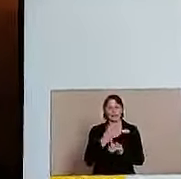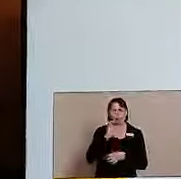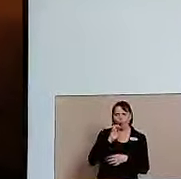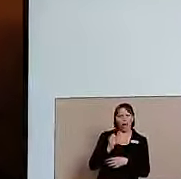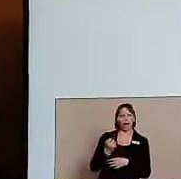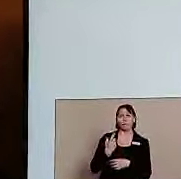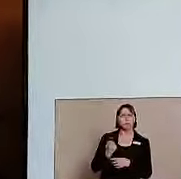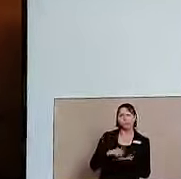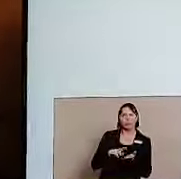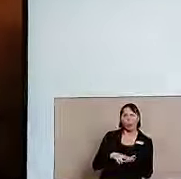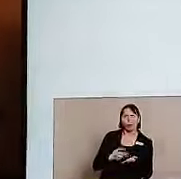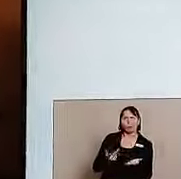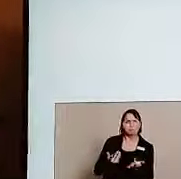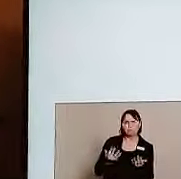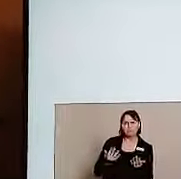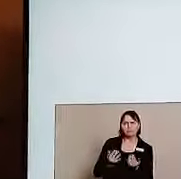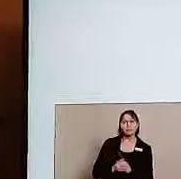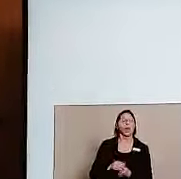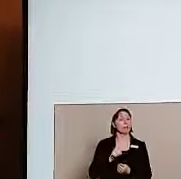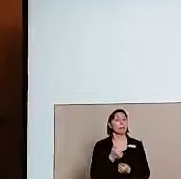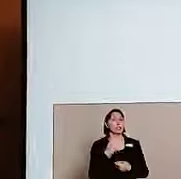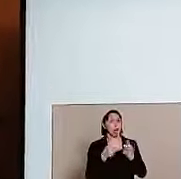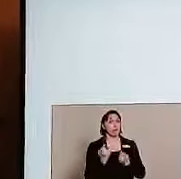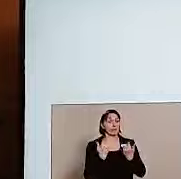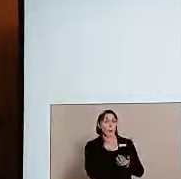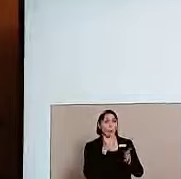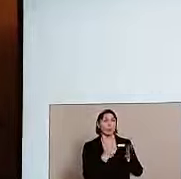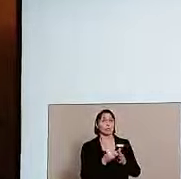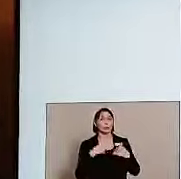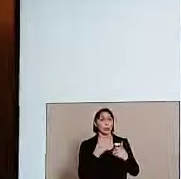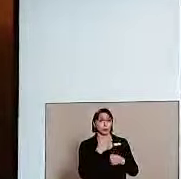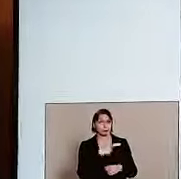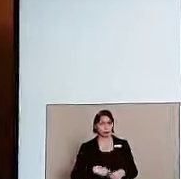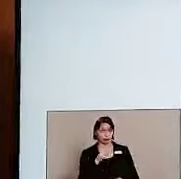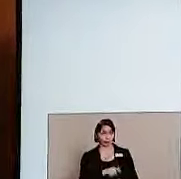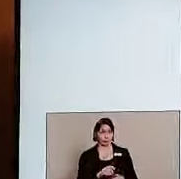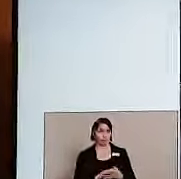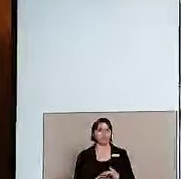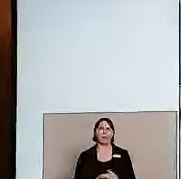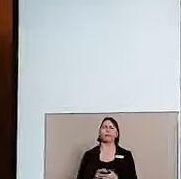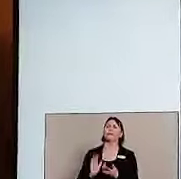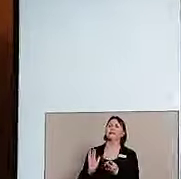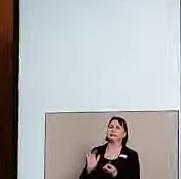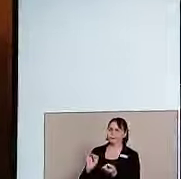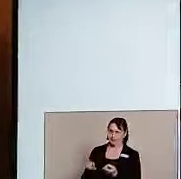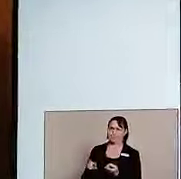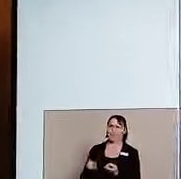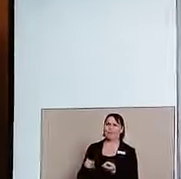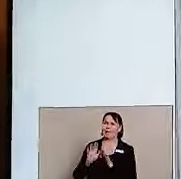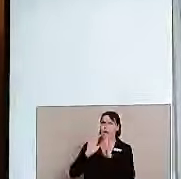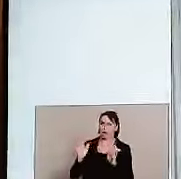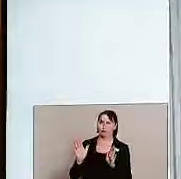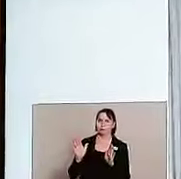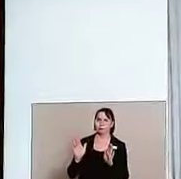والعناية بأجساد الناس أو البشر في بعضها البعض, تحتفظ